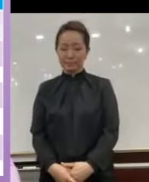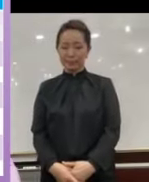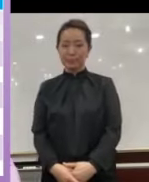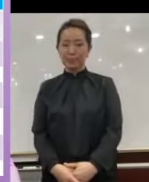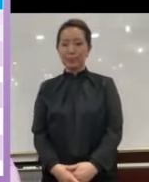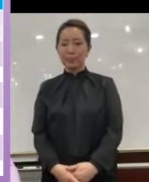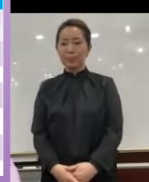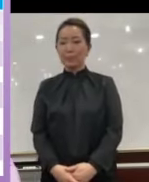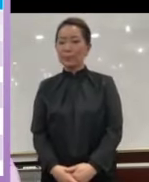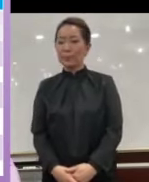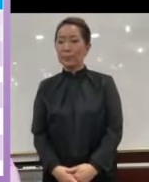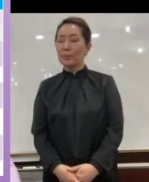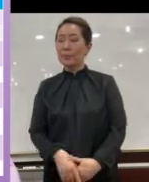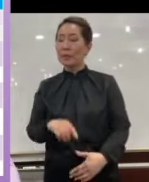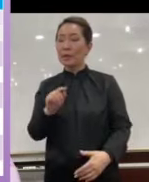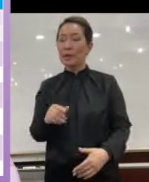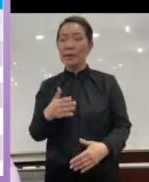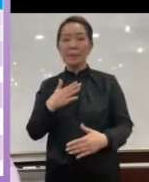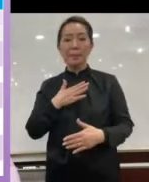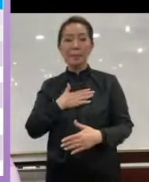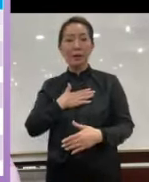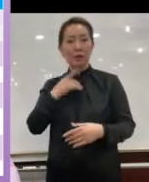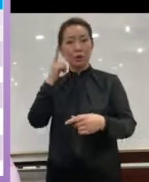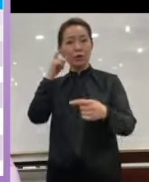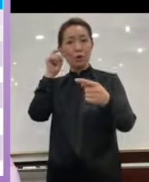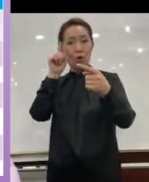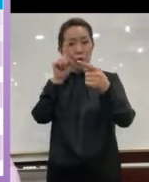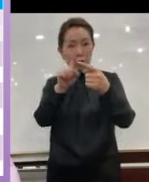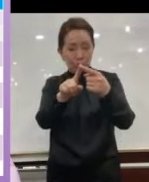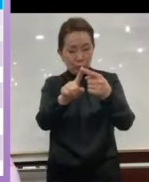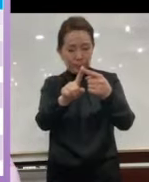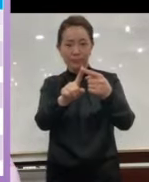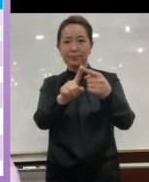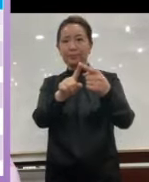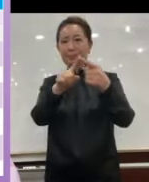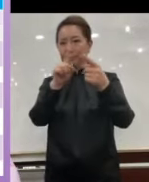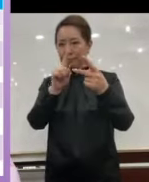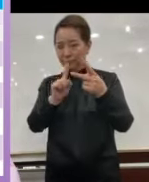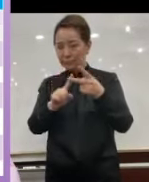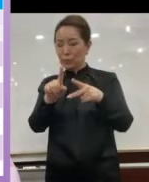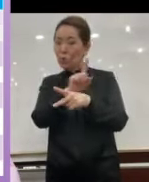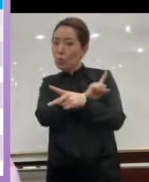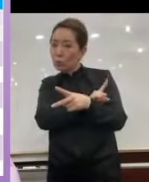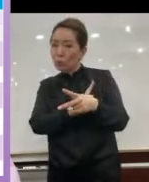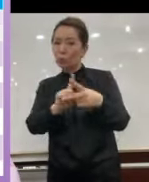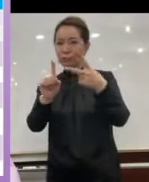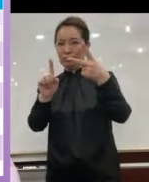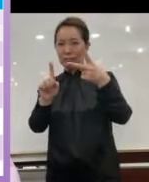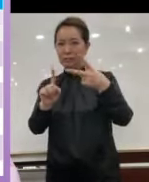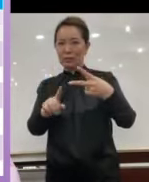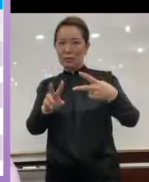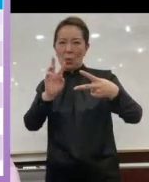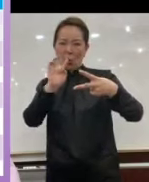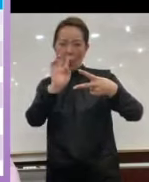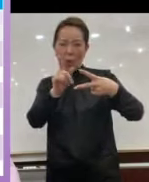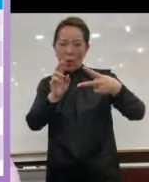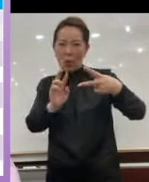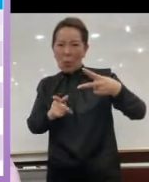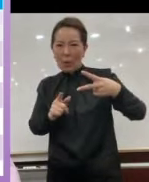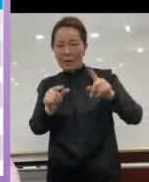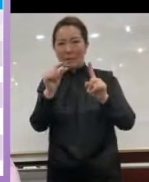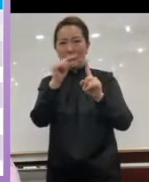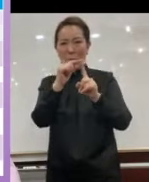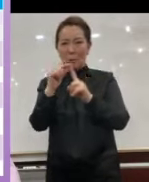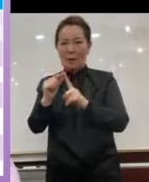За тэгэхээр энэ манай зорилго үрдөнгийн өгнүүд нь бол нэлээ одоо тий хатуу хэллэгтэй тий албан хэллэгтэй